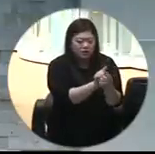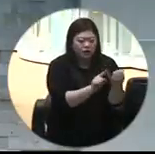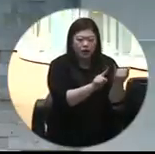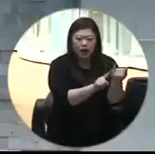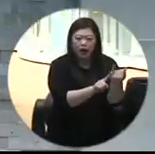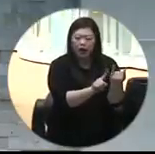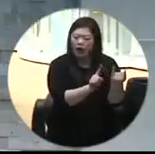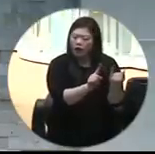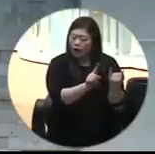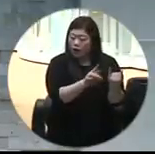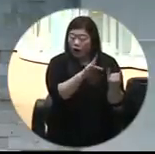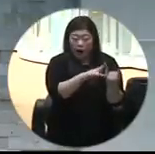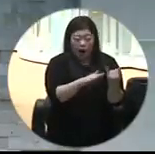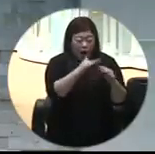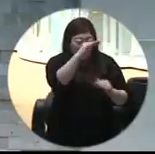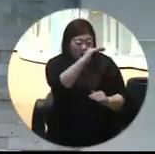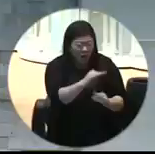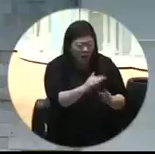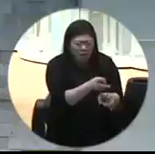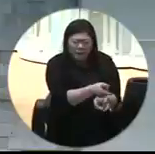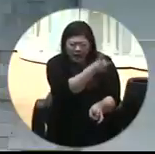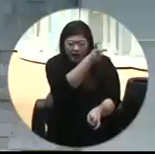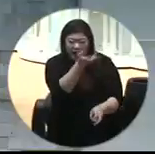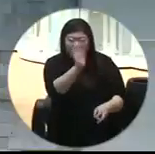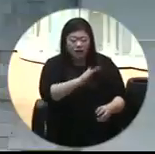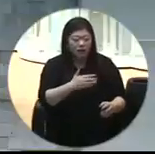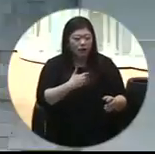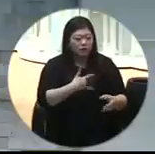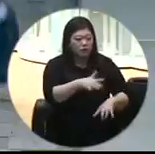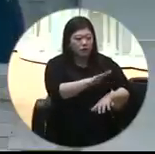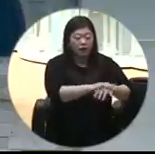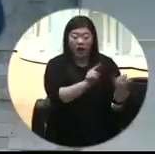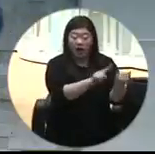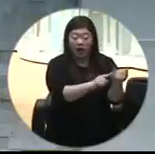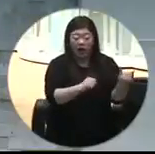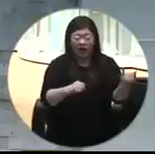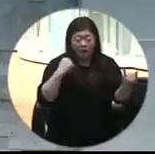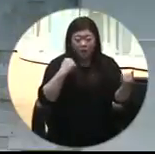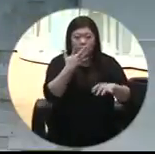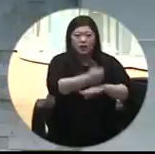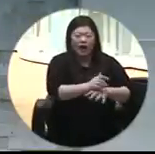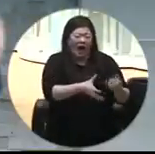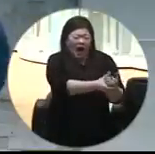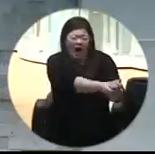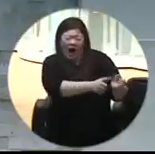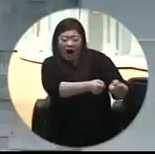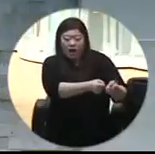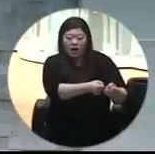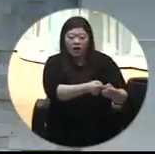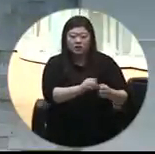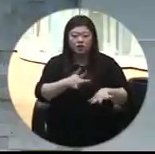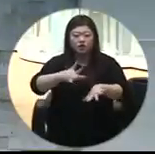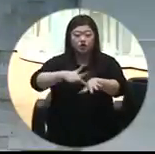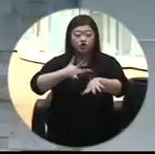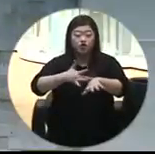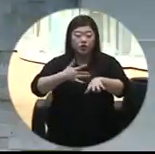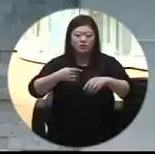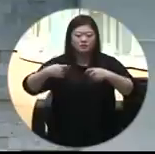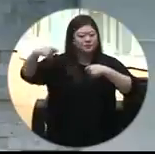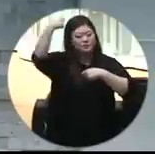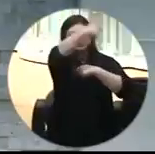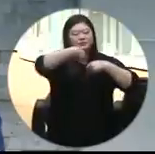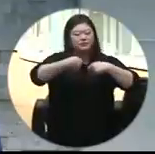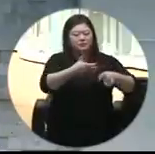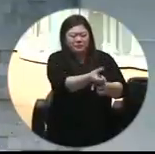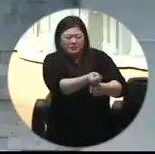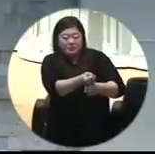귀신 들어가니까 이 귀신 발악을 하니까 내가 그 감당을 못해 수건으로 목을 딱 잡았는데 이걸 내가